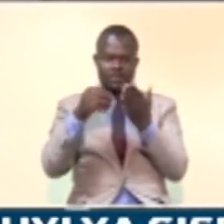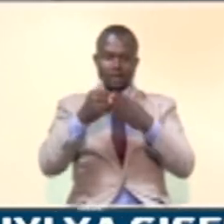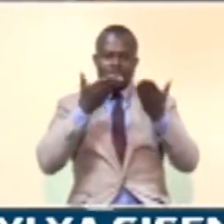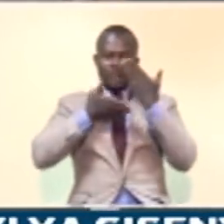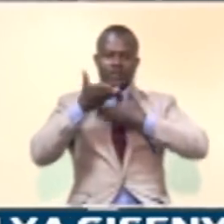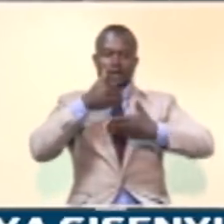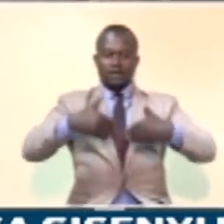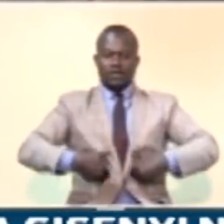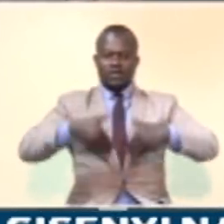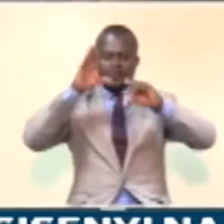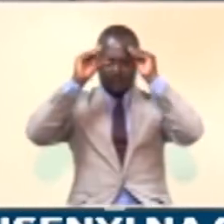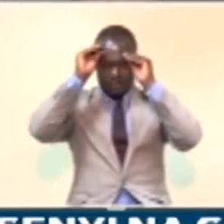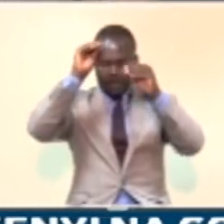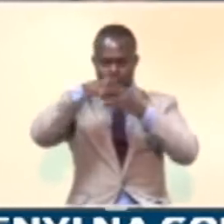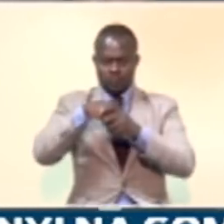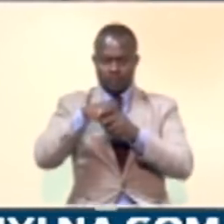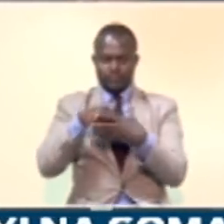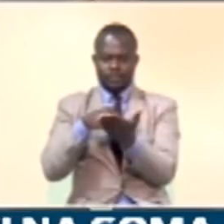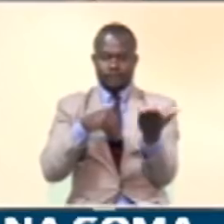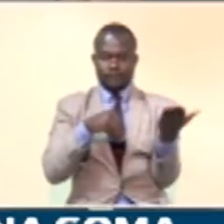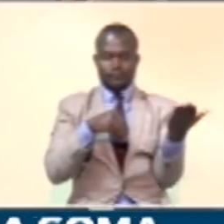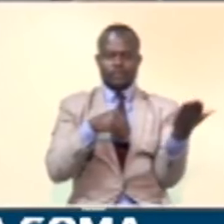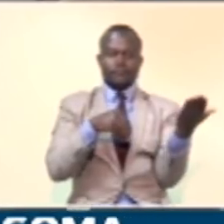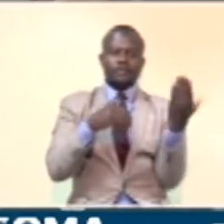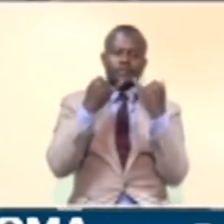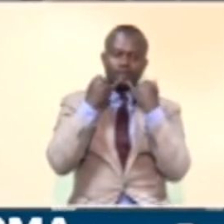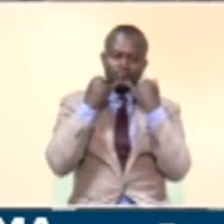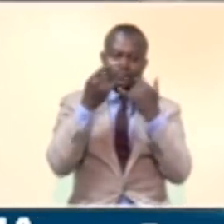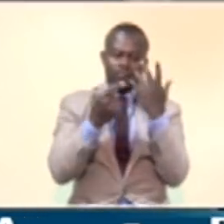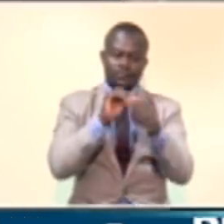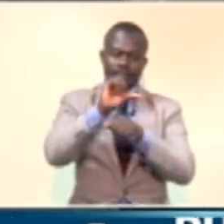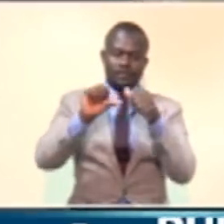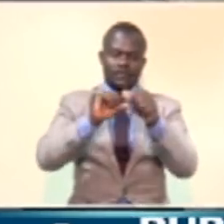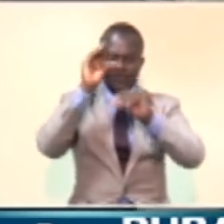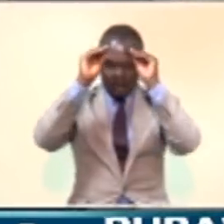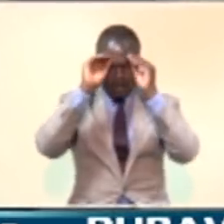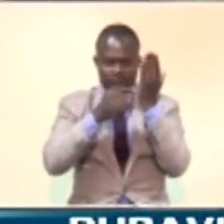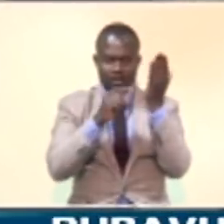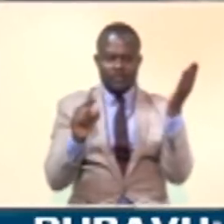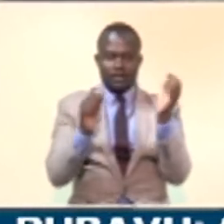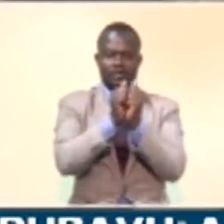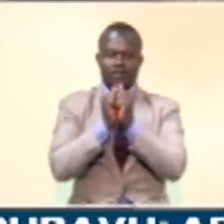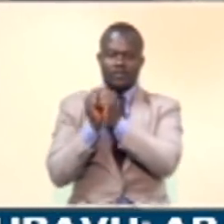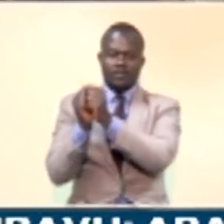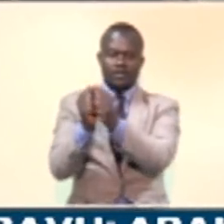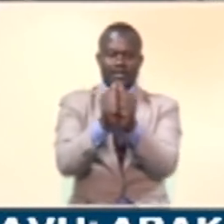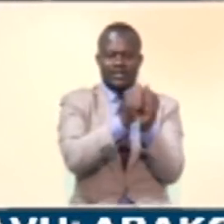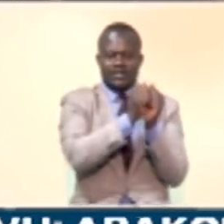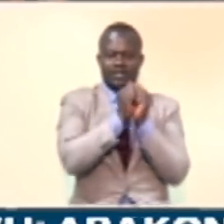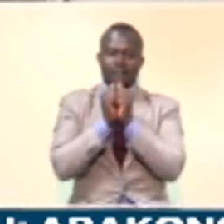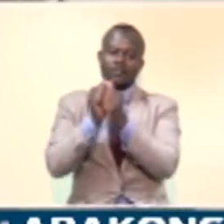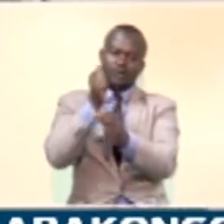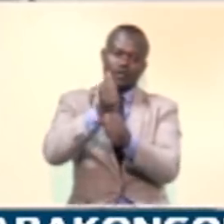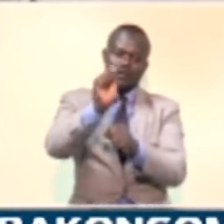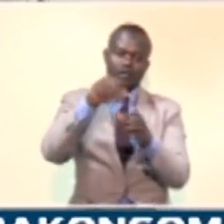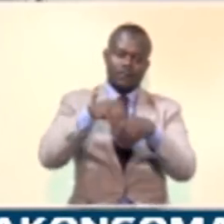n'urubyiruko rwiga muri icyo kigo, rwamubwiye ibijyanye n'umwete bashyira mu kwiga ikoranabuhanga ndetse no kuzihangira imirimo mu